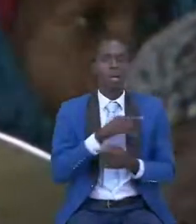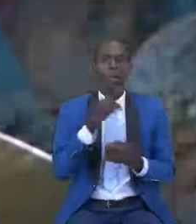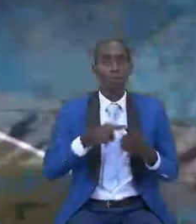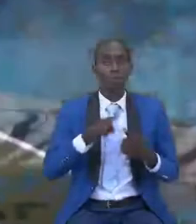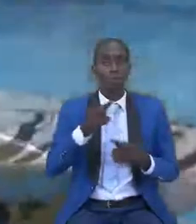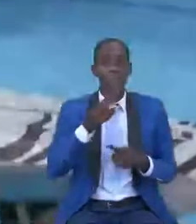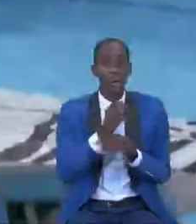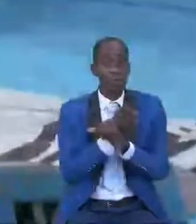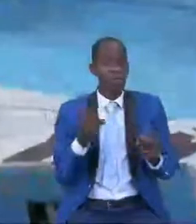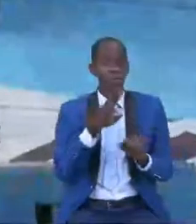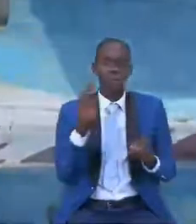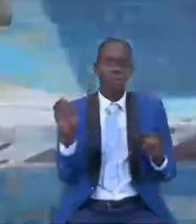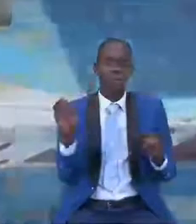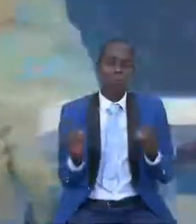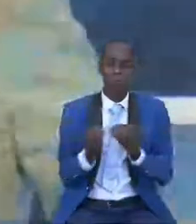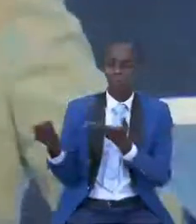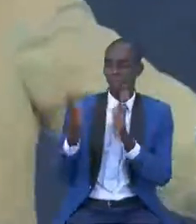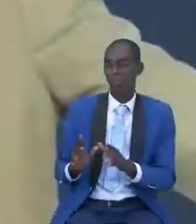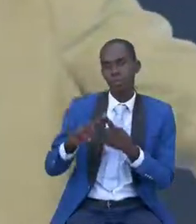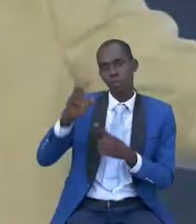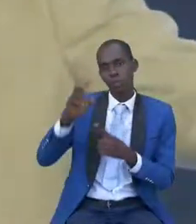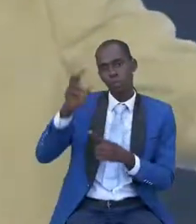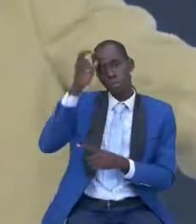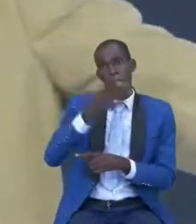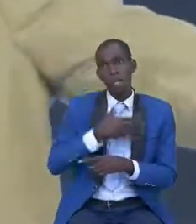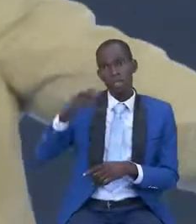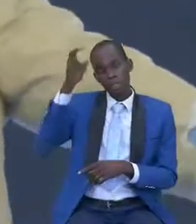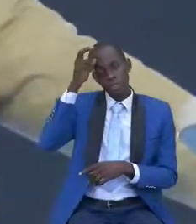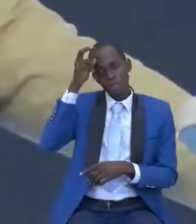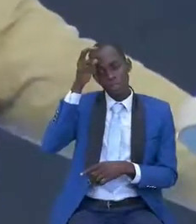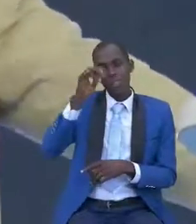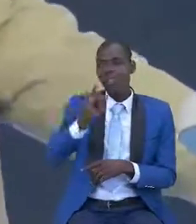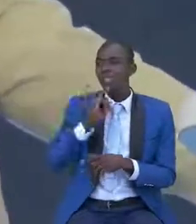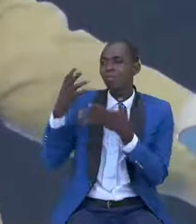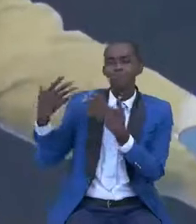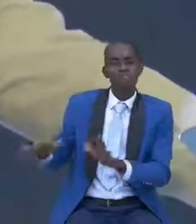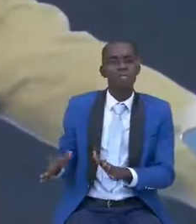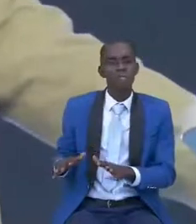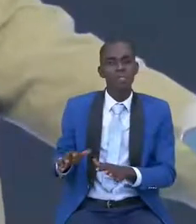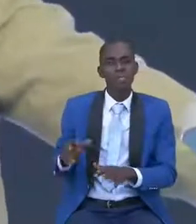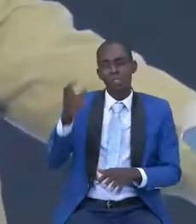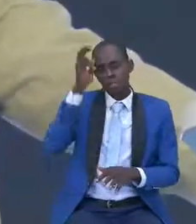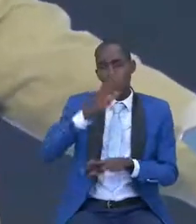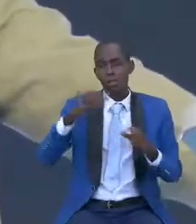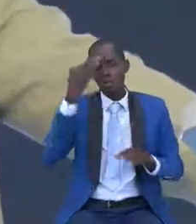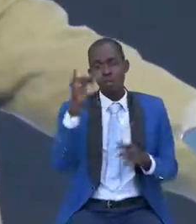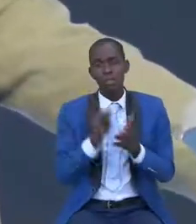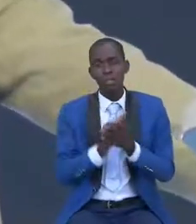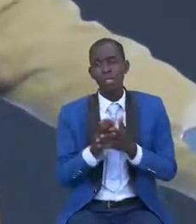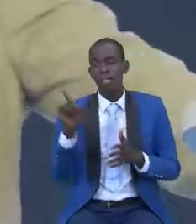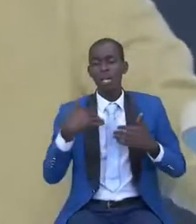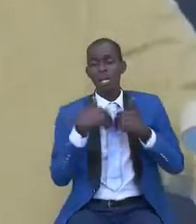pouvoir du diable de ta vie. Et quand tu es sauvé, tu n'es plus son serviteur, son esclave.